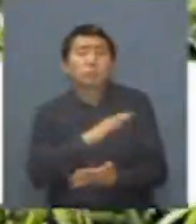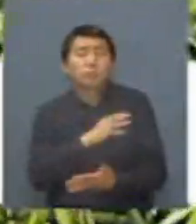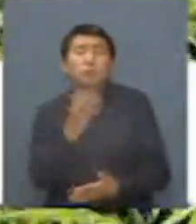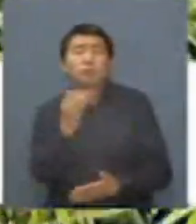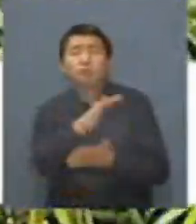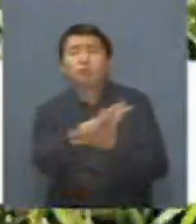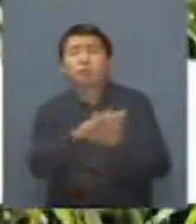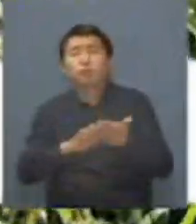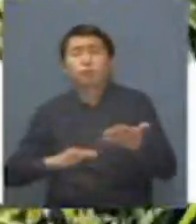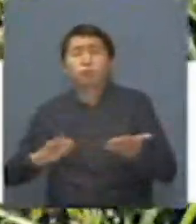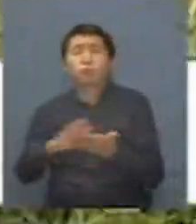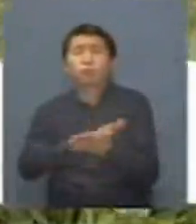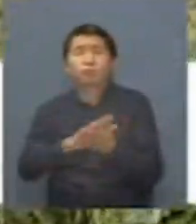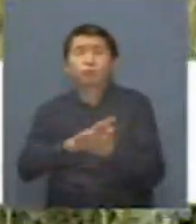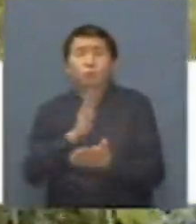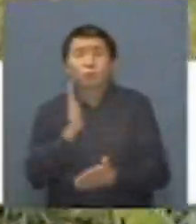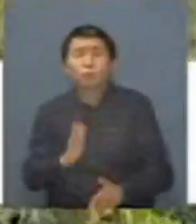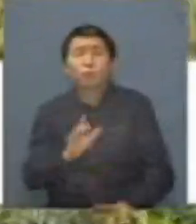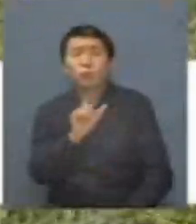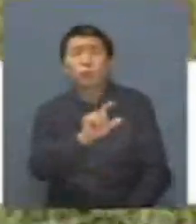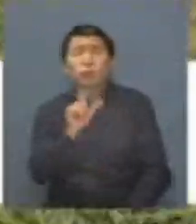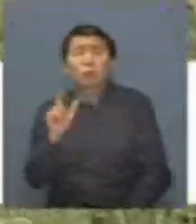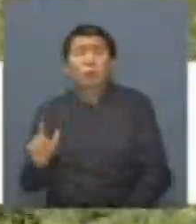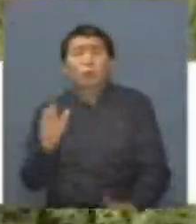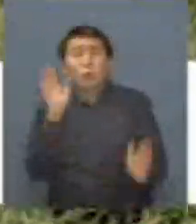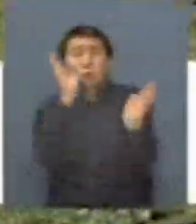табады. Азаматтар еко акциядан соң бас